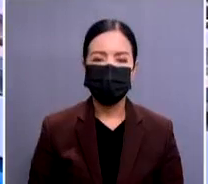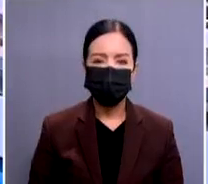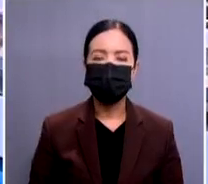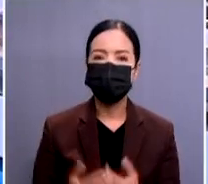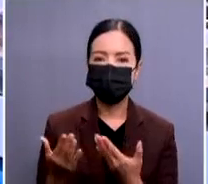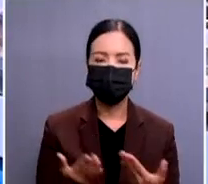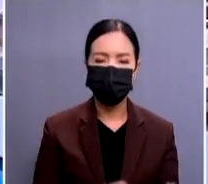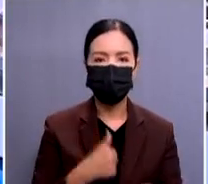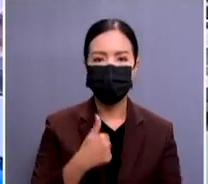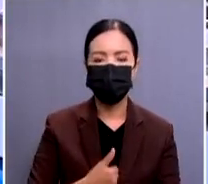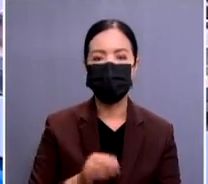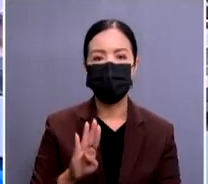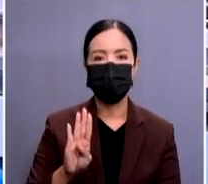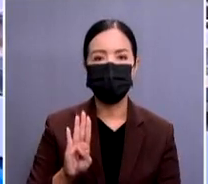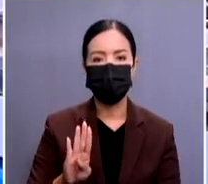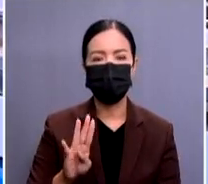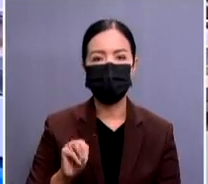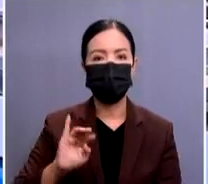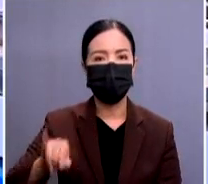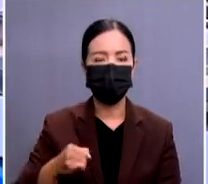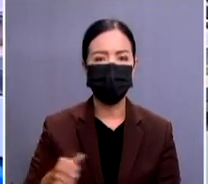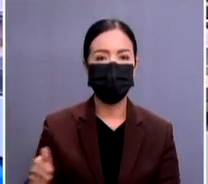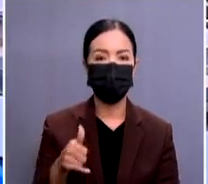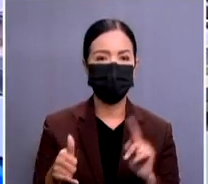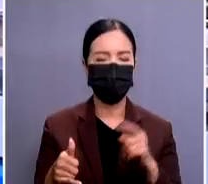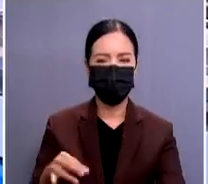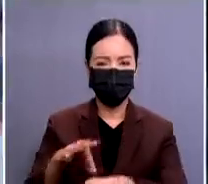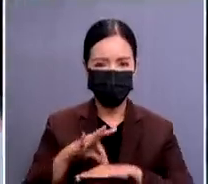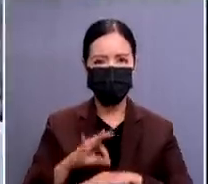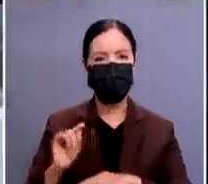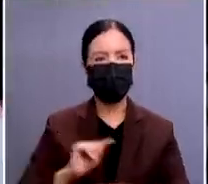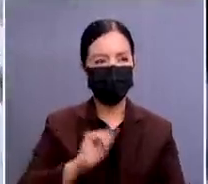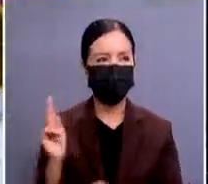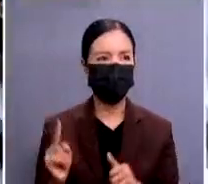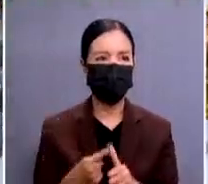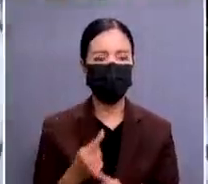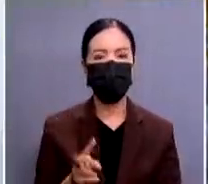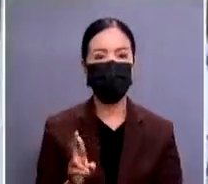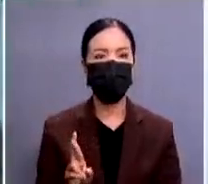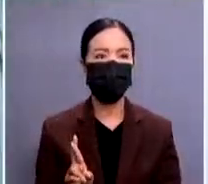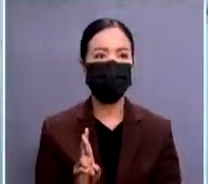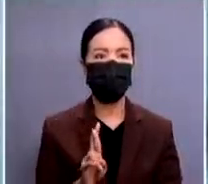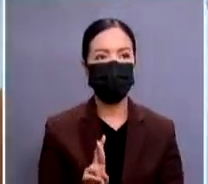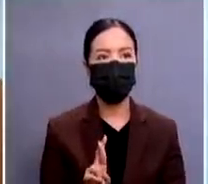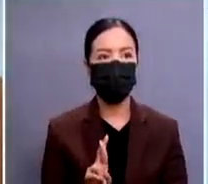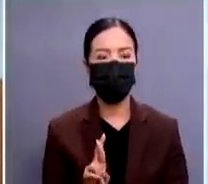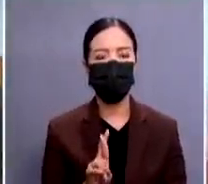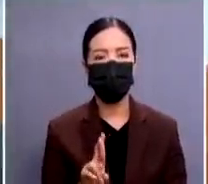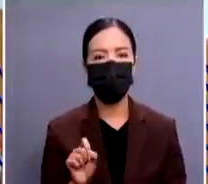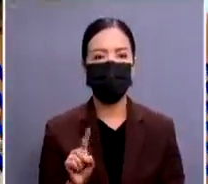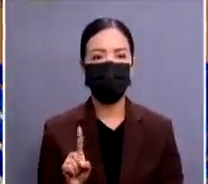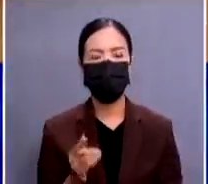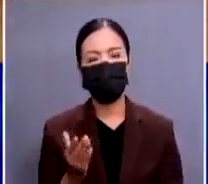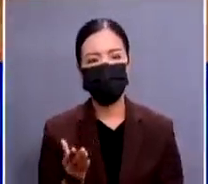ตอนรับผู้อำนวยการใหญ่บมจ.สมท.ท่านใหม่นะฮะที่เข้ารับตำแหน่งวันแรกนะครับรองศาสตราจารย์เกษมสารโชติชาค